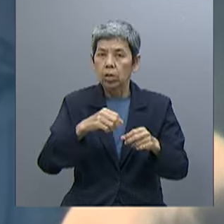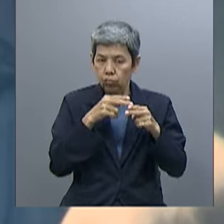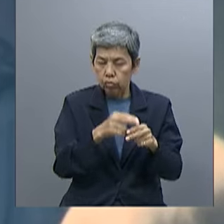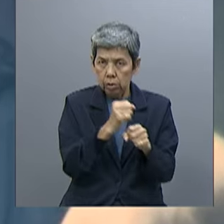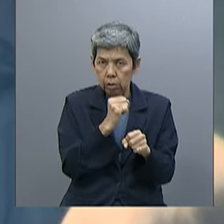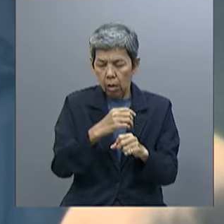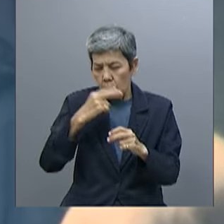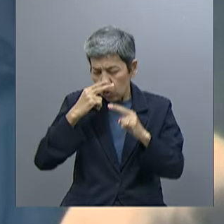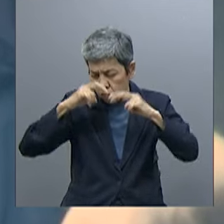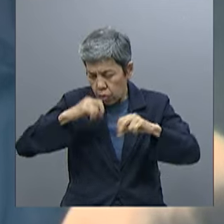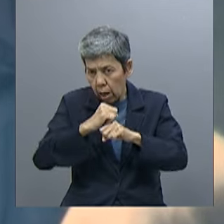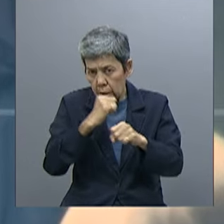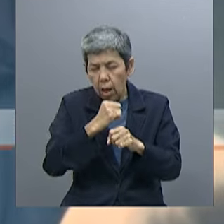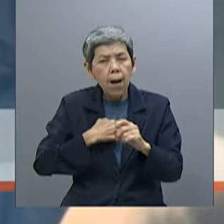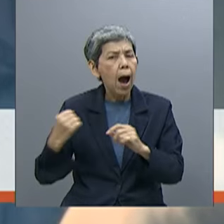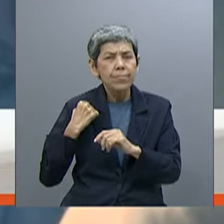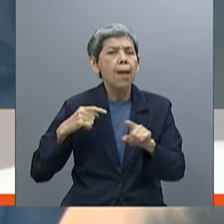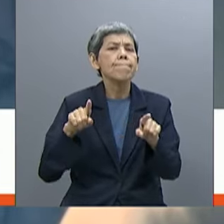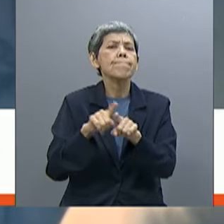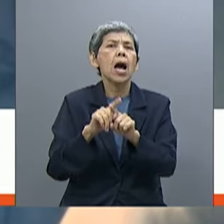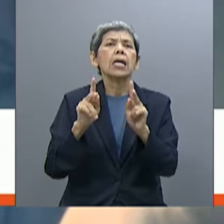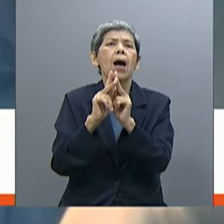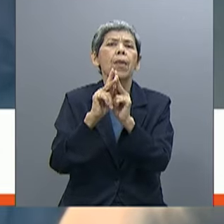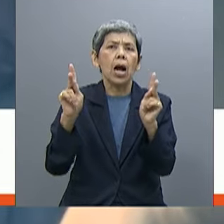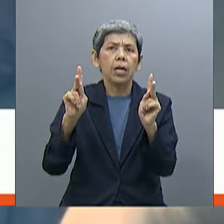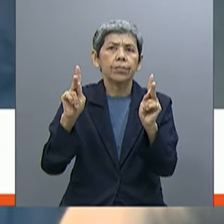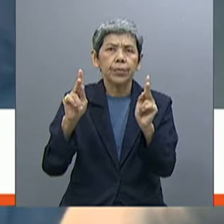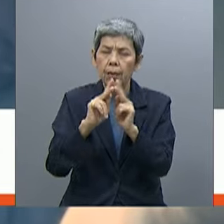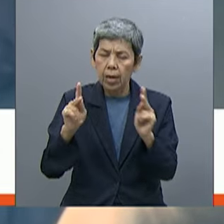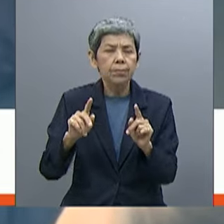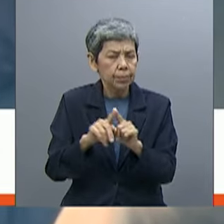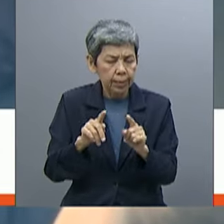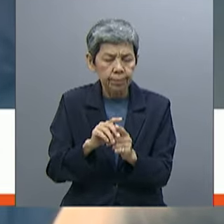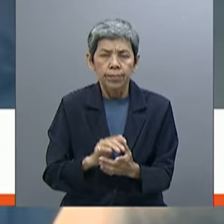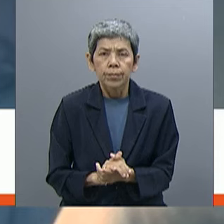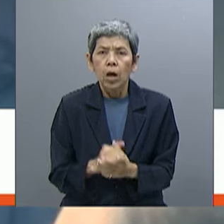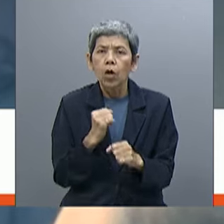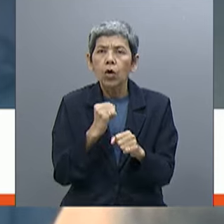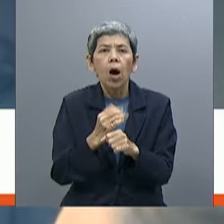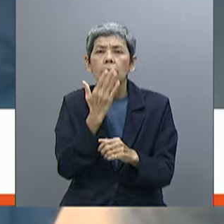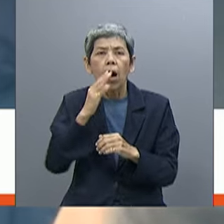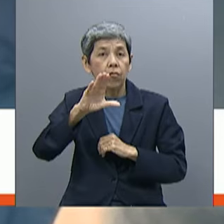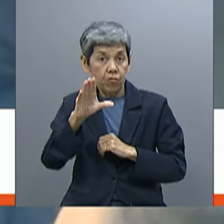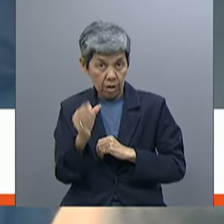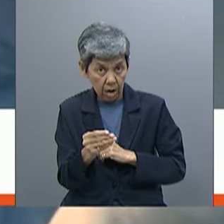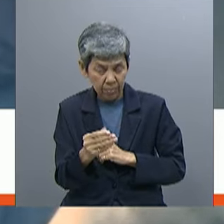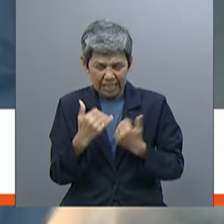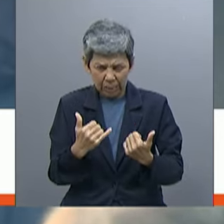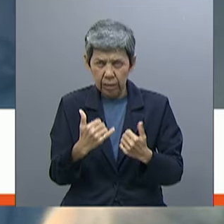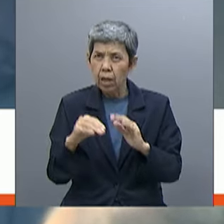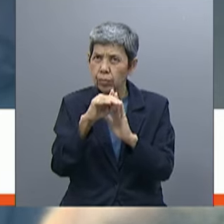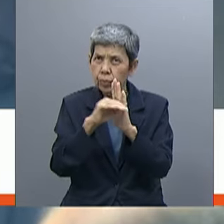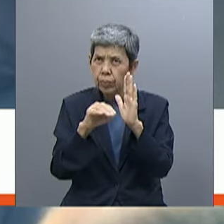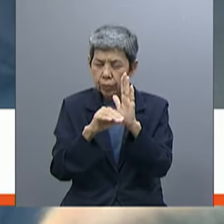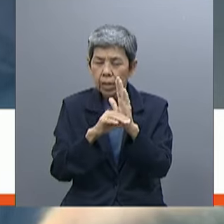งมีอำนาจที่คล้ายกับคณะกรรมการ Truth and Reconciliation ของแอฟริกาใต้แต่ในขอบเขตที่แคบก